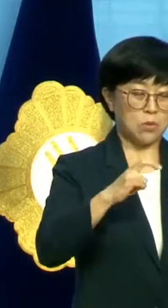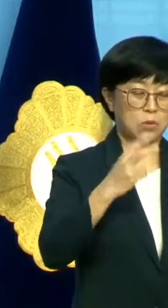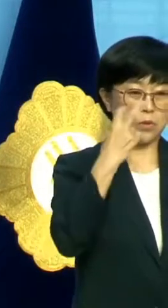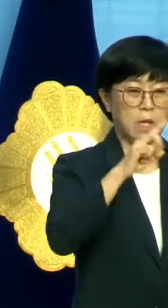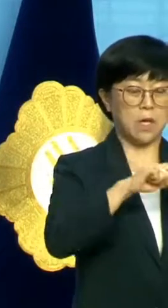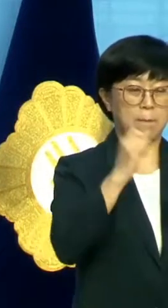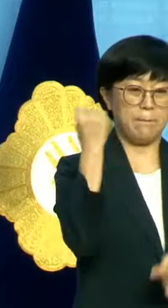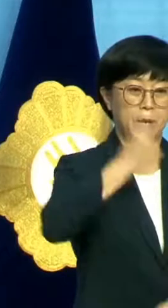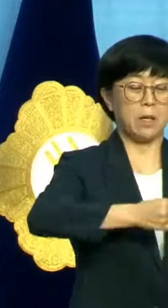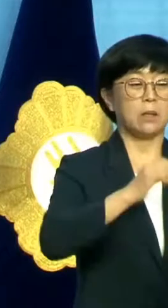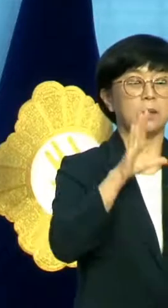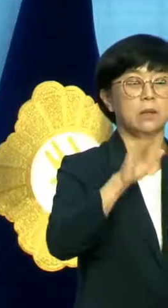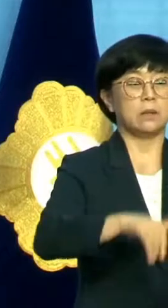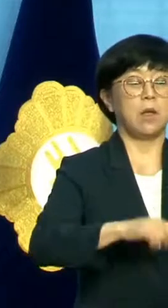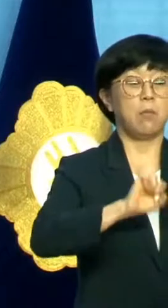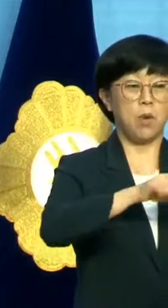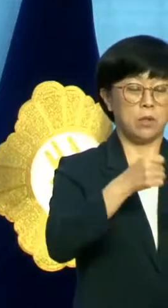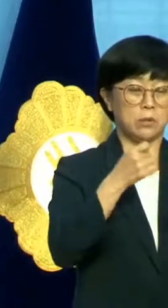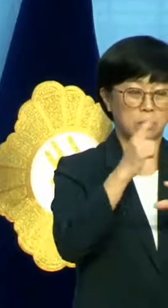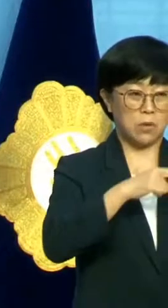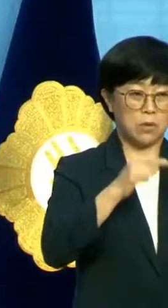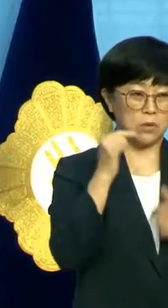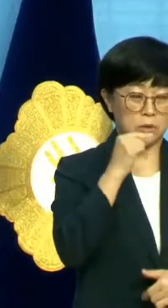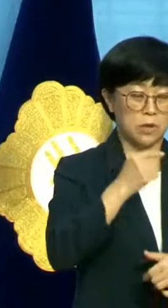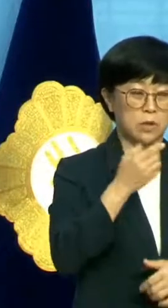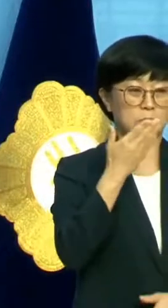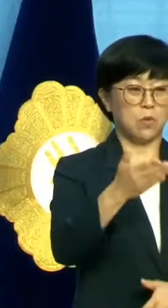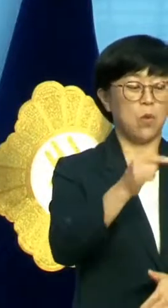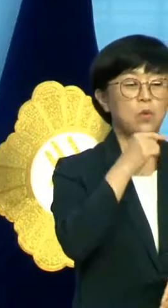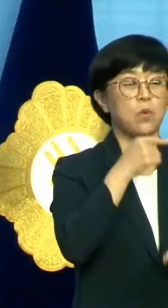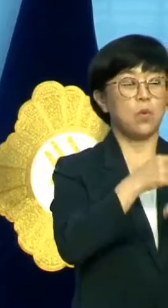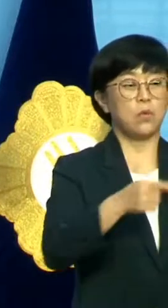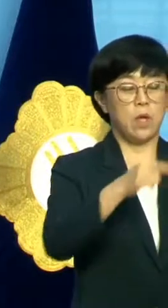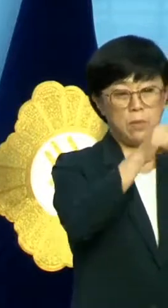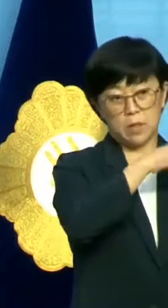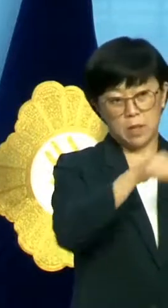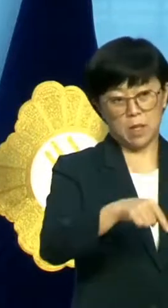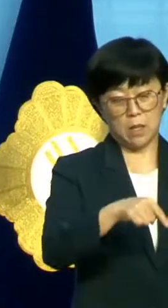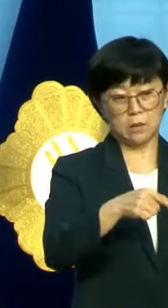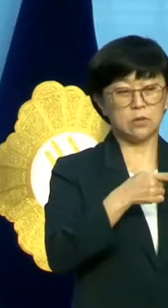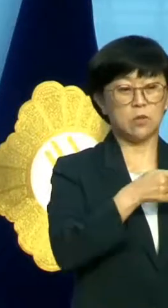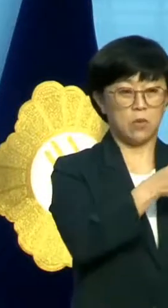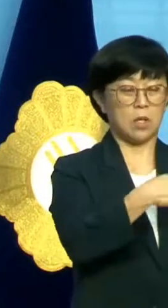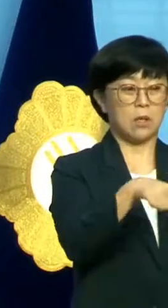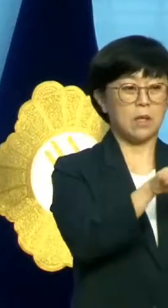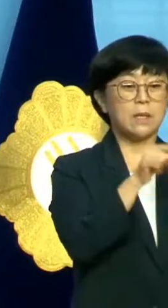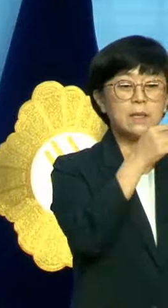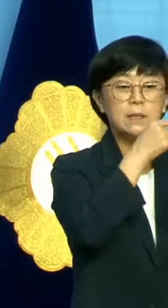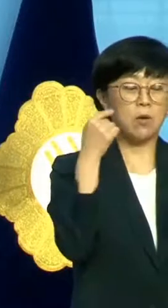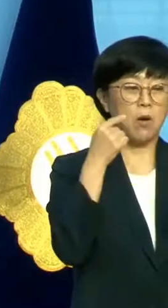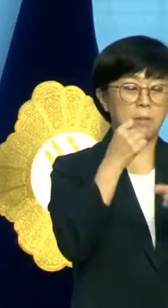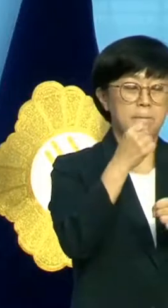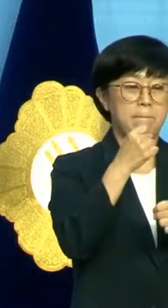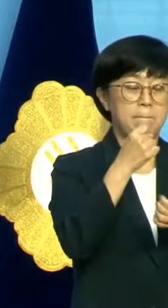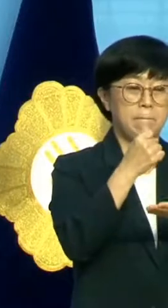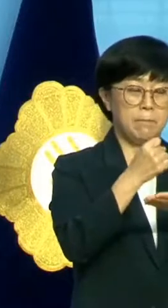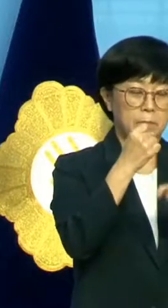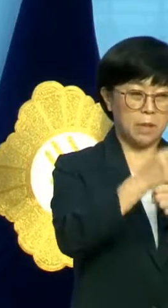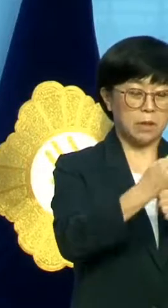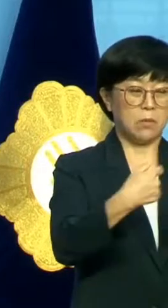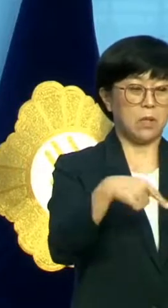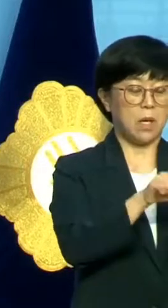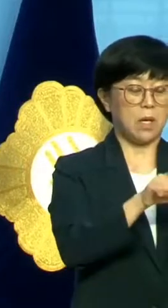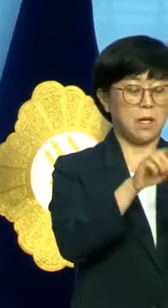지침을 입안을 경우에는 처벌을 강화하고 솔의 배상을 청구할 수 있는 근거를 명확하게 마련하는 감염병 예방 법